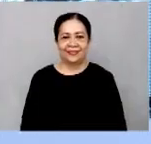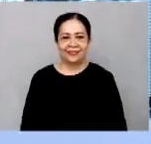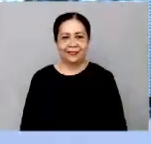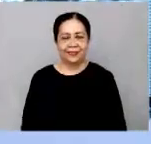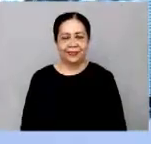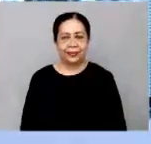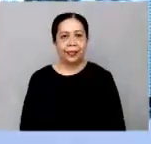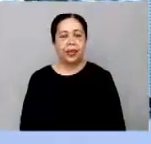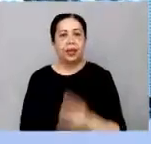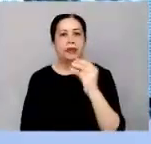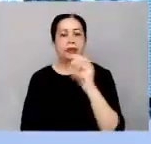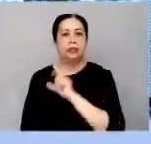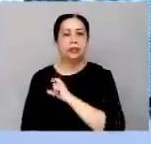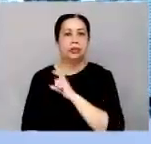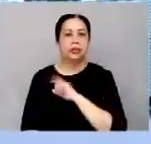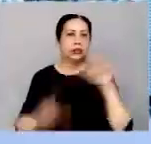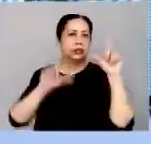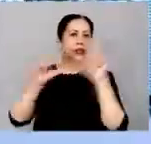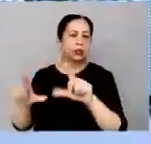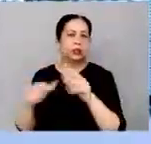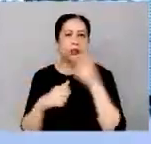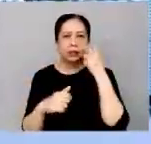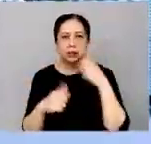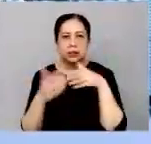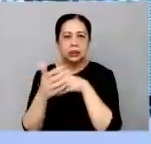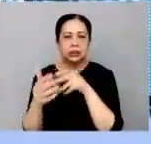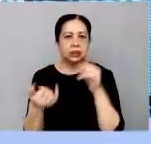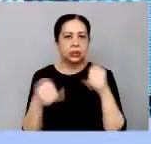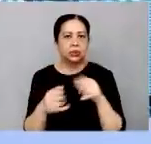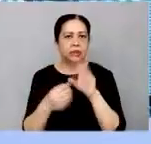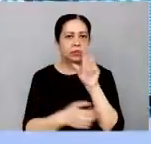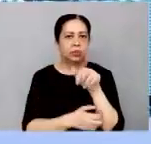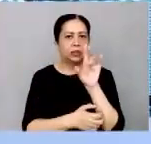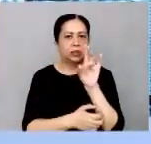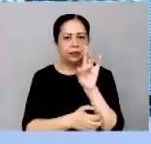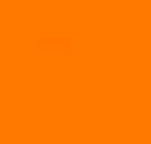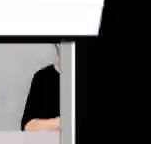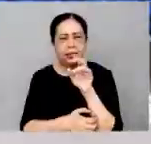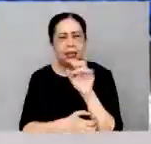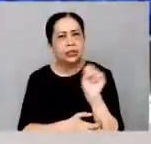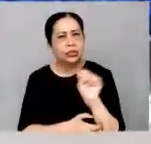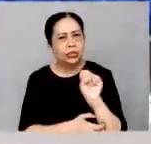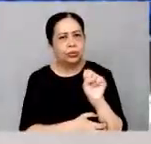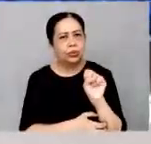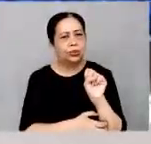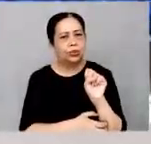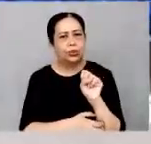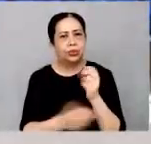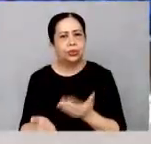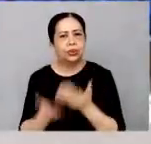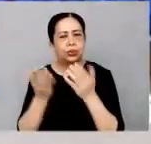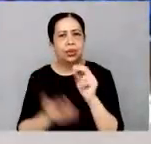50 pulis ang naharap sa reklamong kriminal kaugnay ng issue sa 6.7 billion pesos Shabu Hall. Inihain ng NAPOLCOM